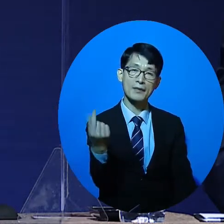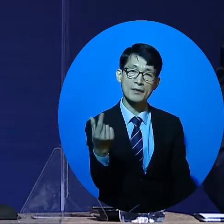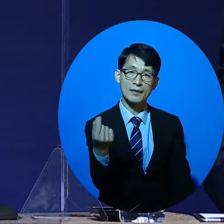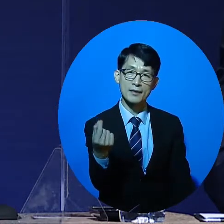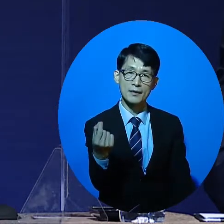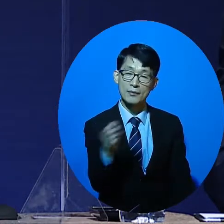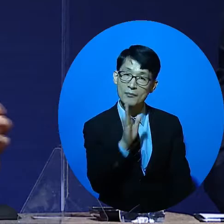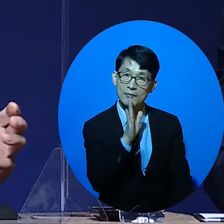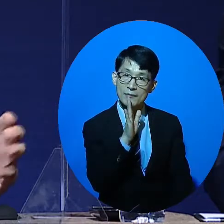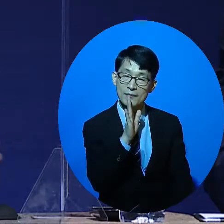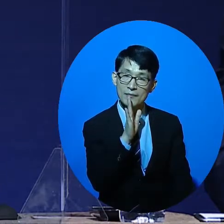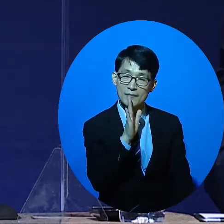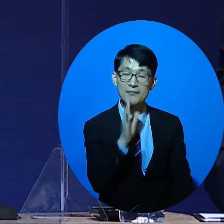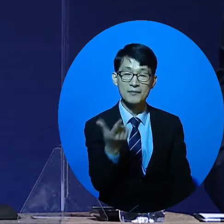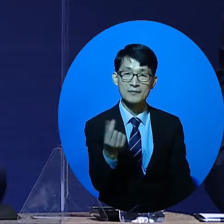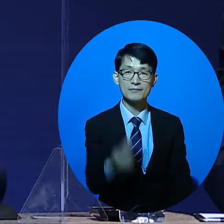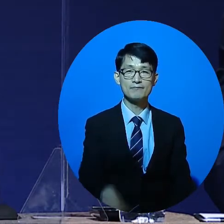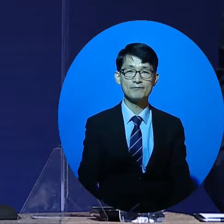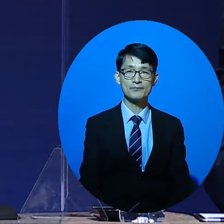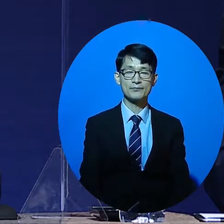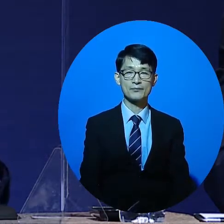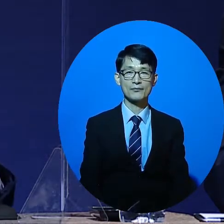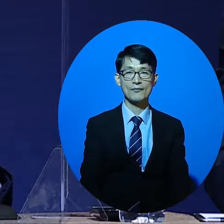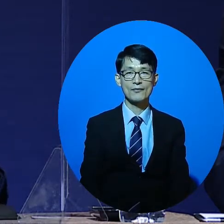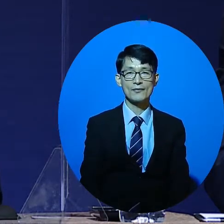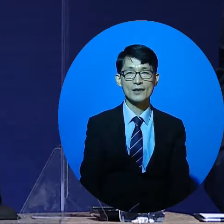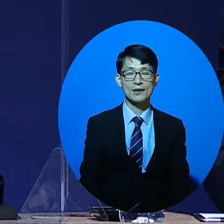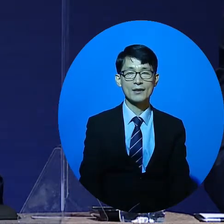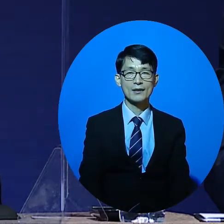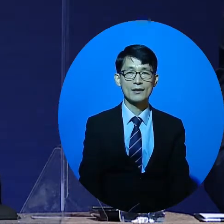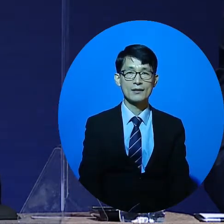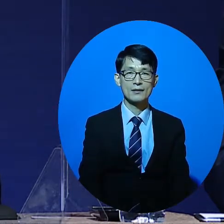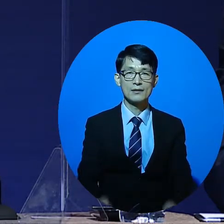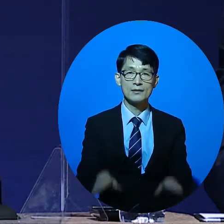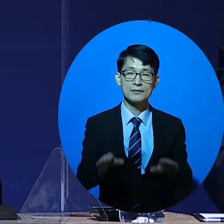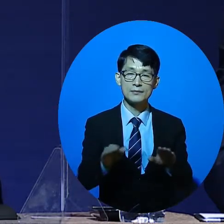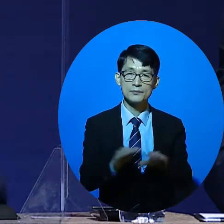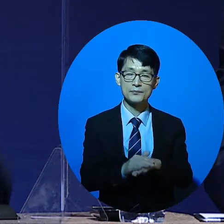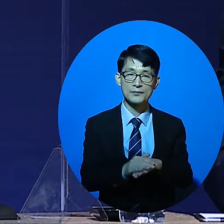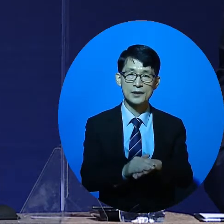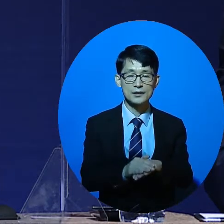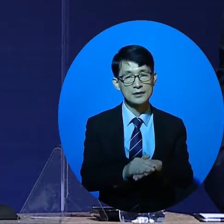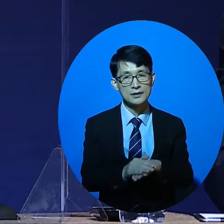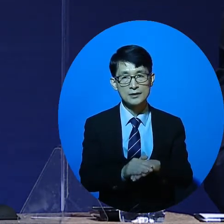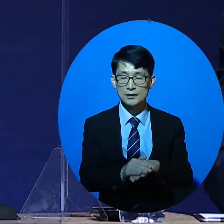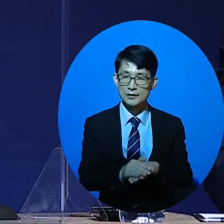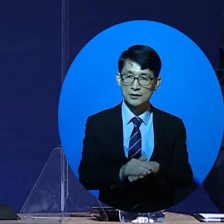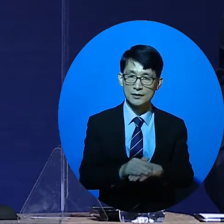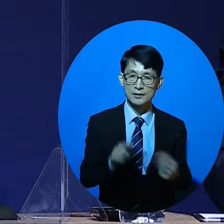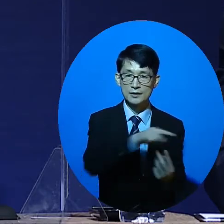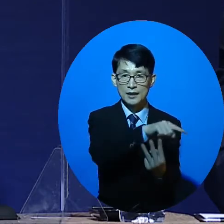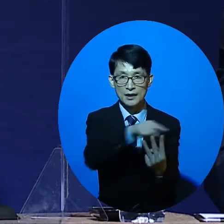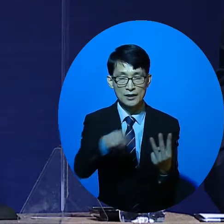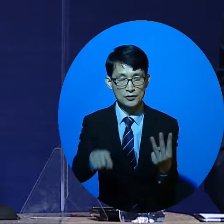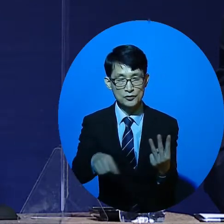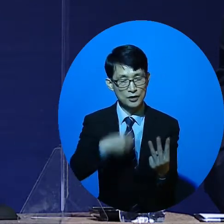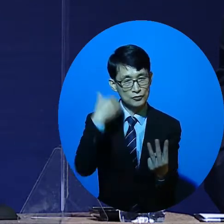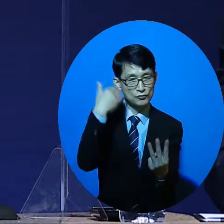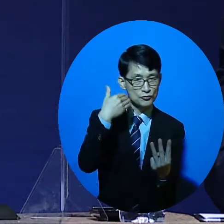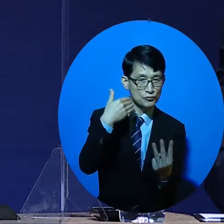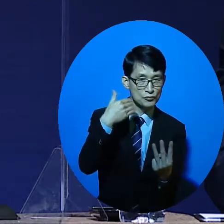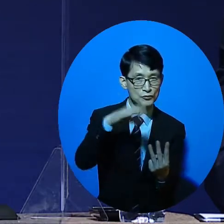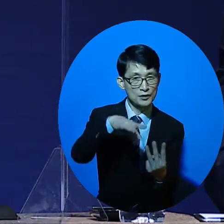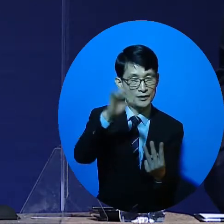아까 이 정도죠? 네, 그래서 제가 어느 분을 먼저 패널로 할까 제가 고민을 좀